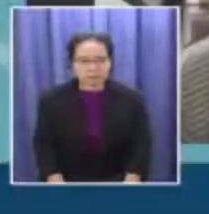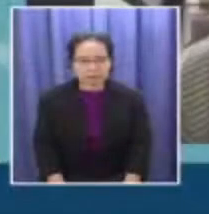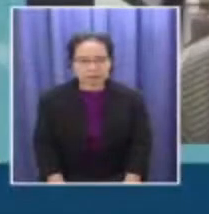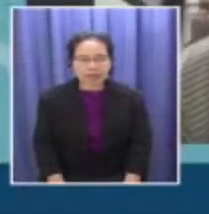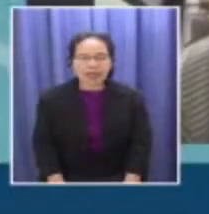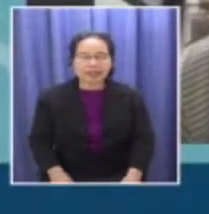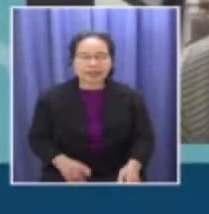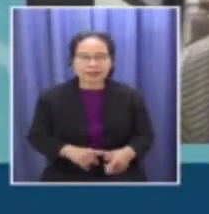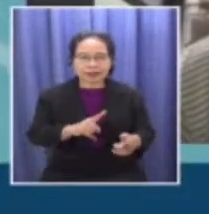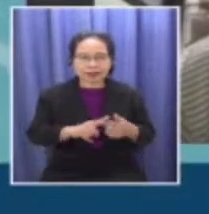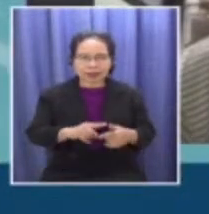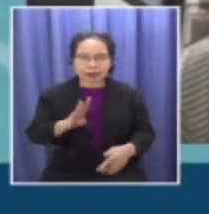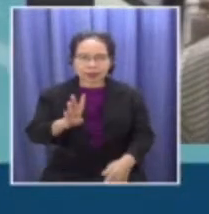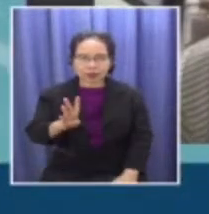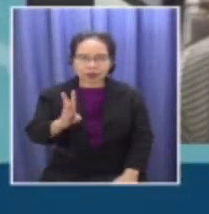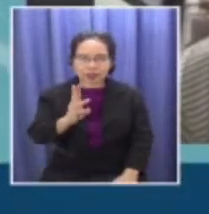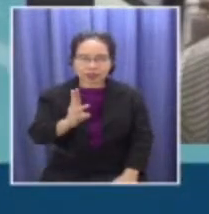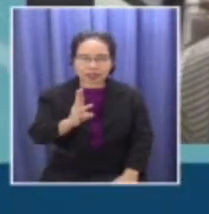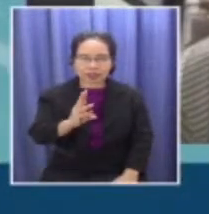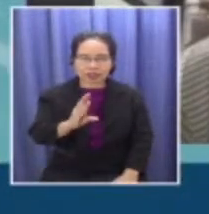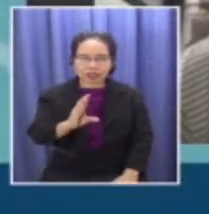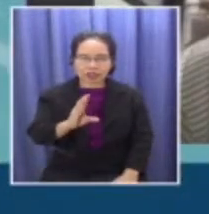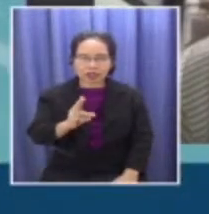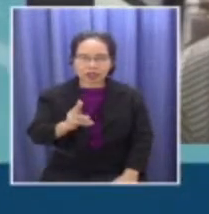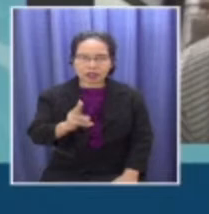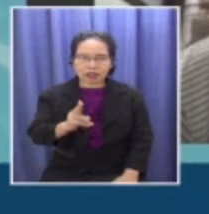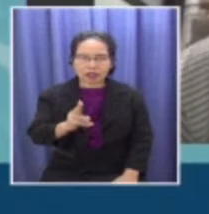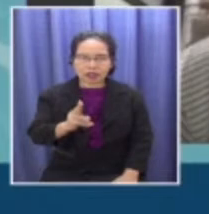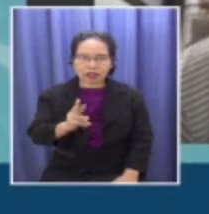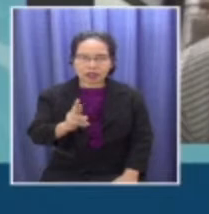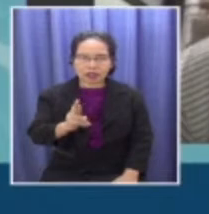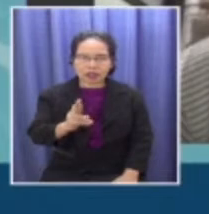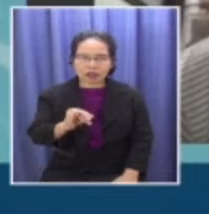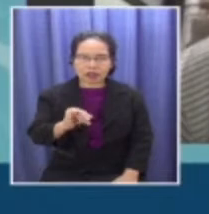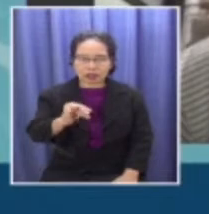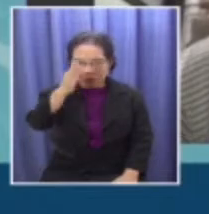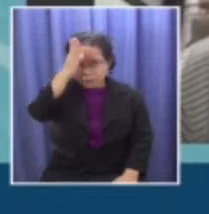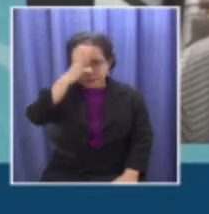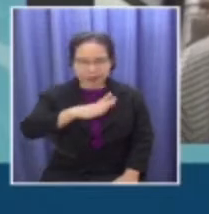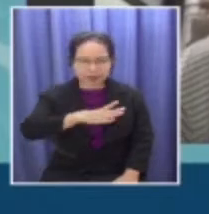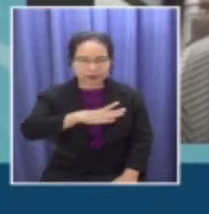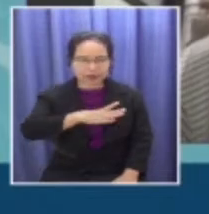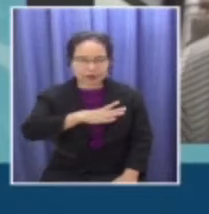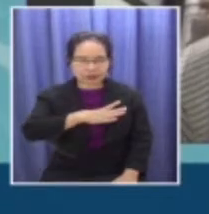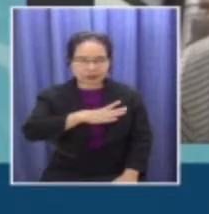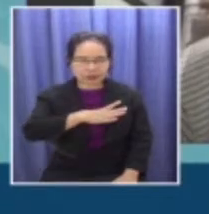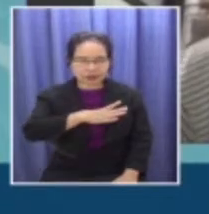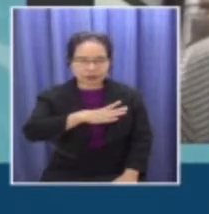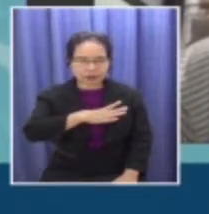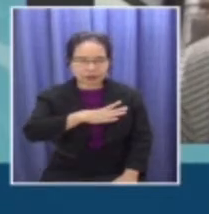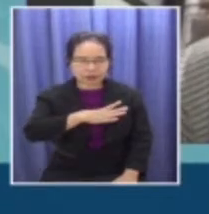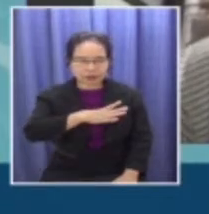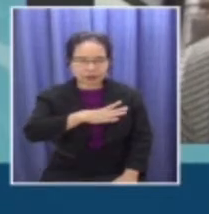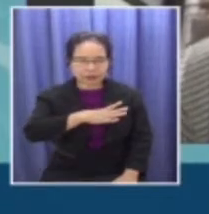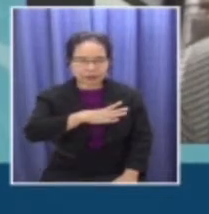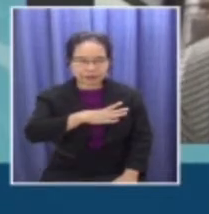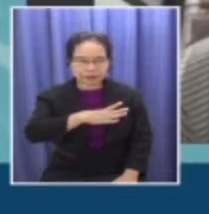ano na ma yenye nipa abode bi nyansa padi siafo anim adakotafo anim